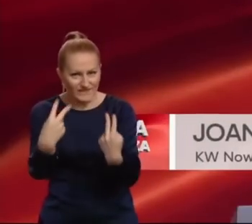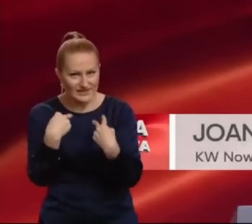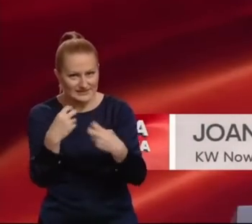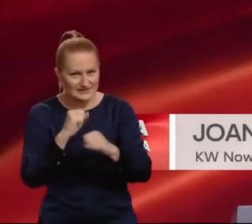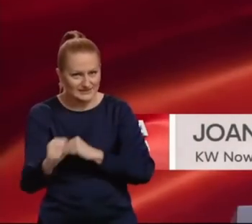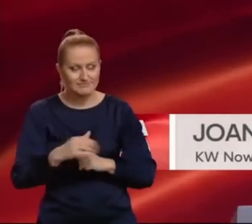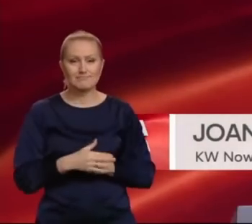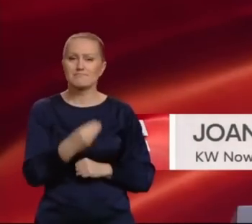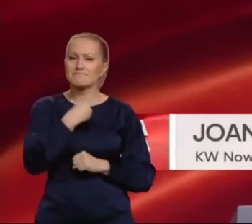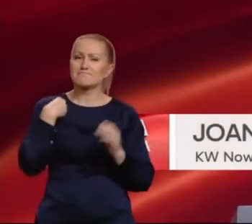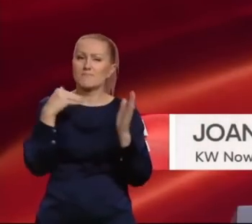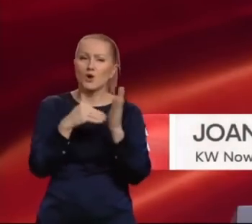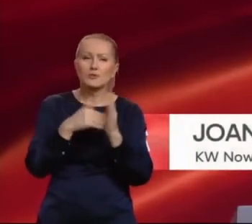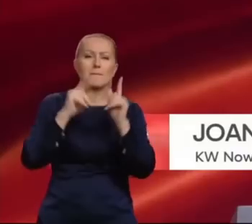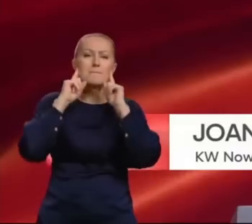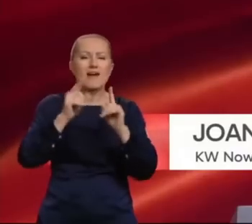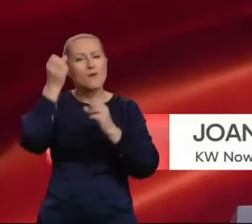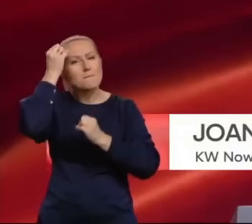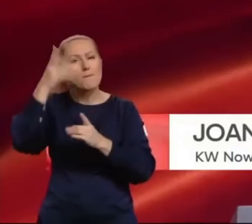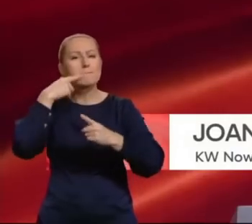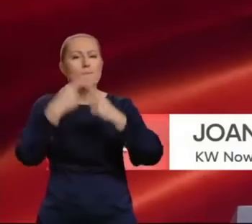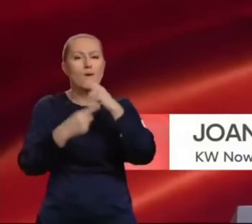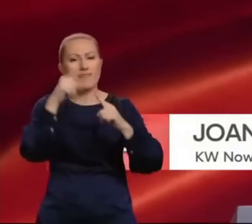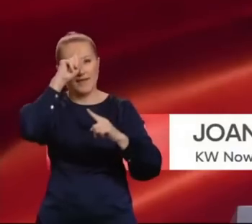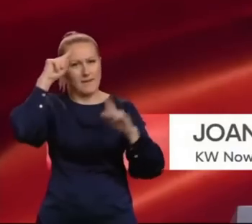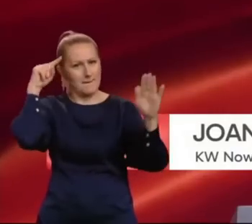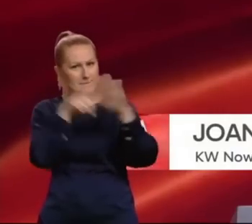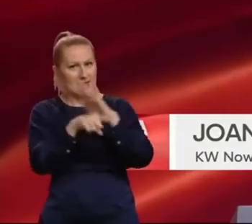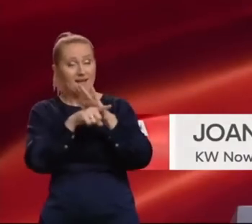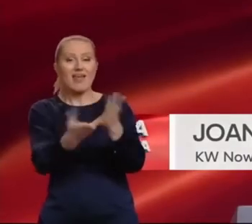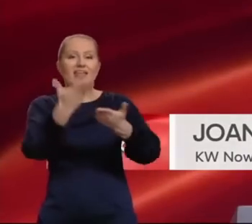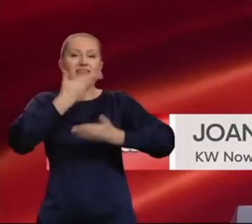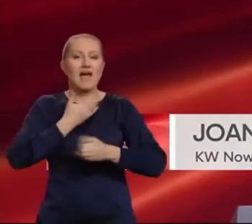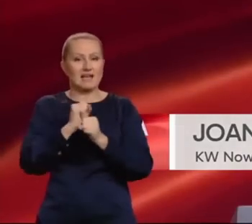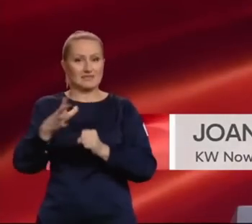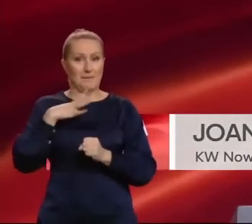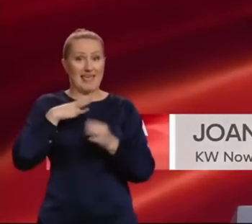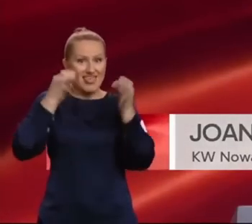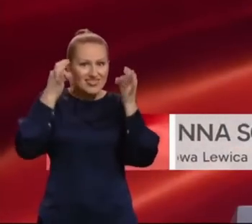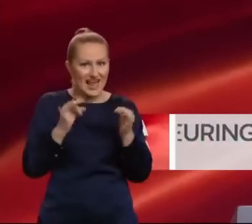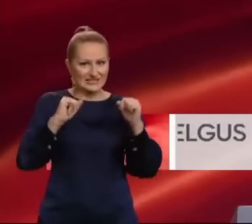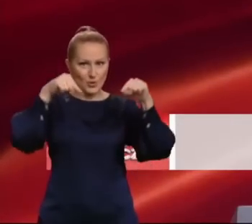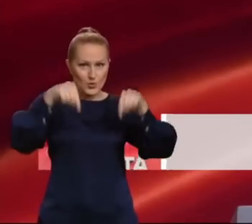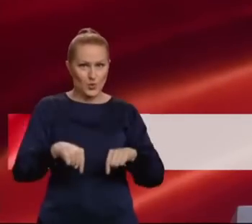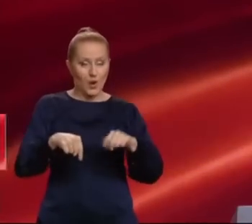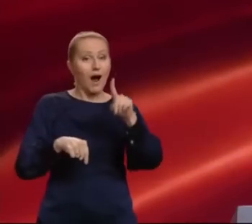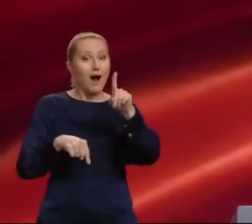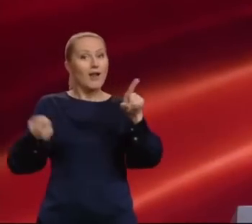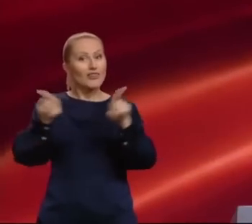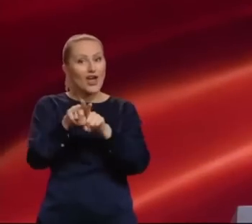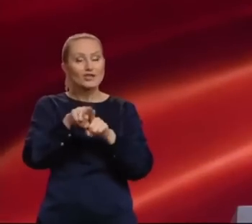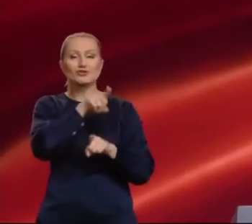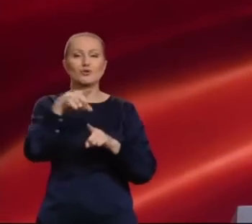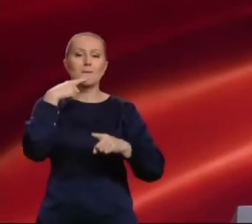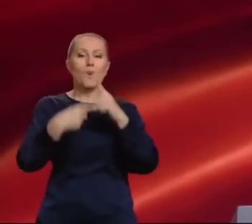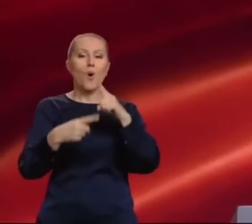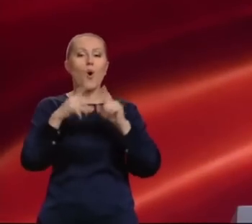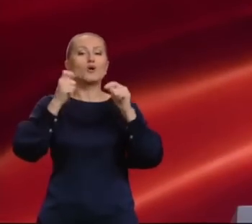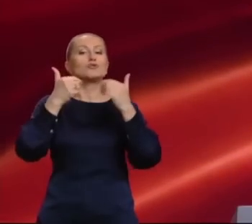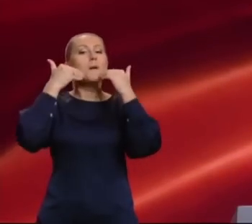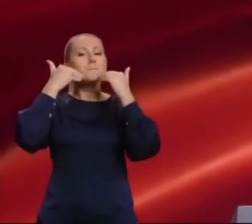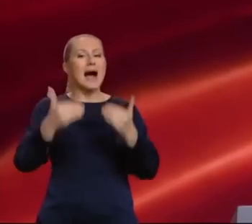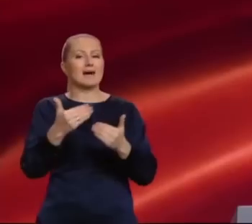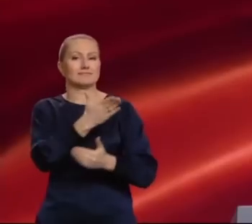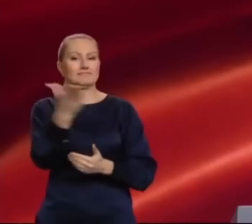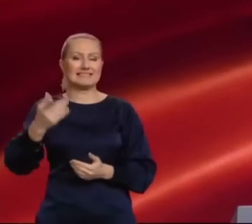mądrej polityki migracyjnej. Takiej, która daje nam bezpieczeństwo tu i teraz, ale również takiej, która nie pozwala na to,